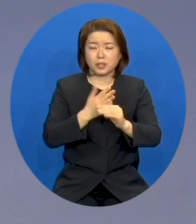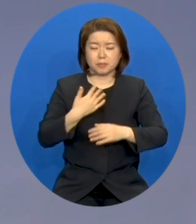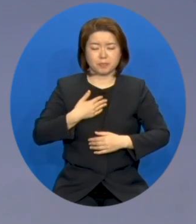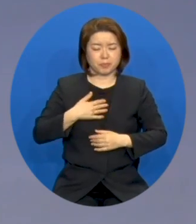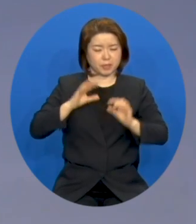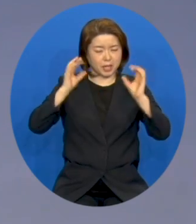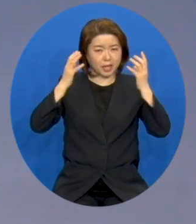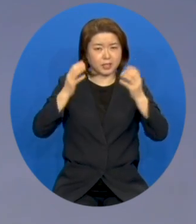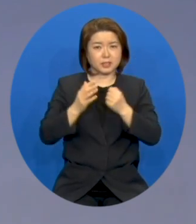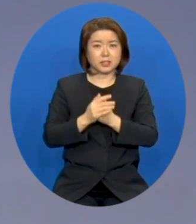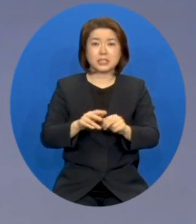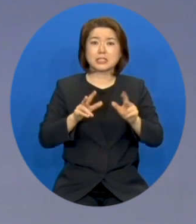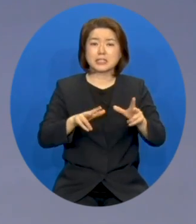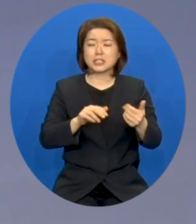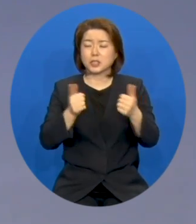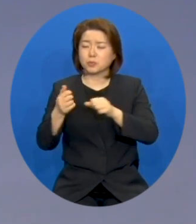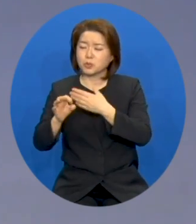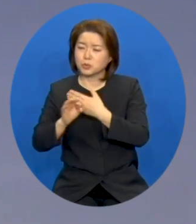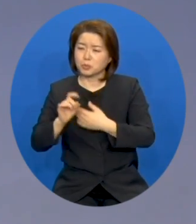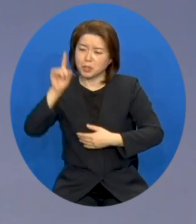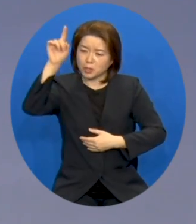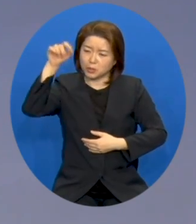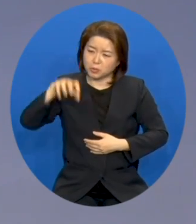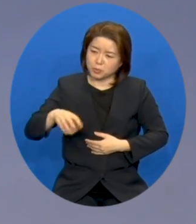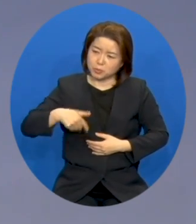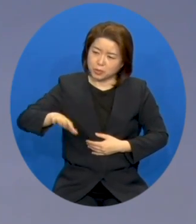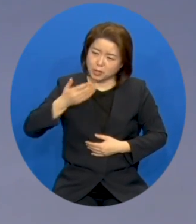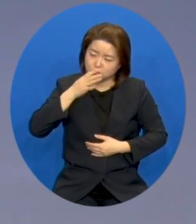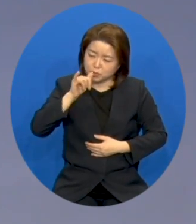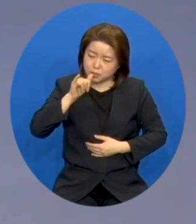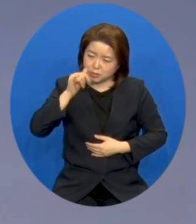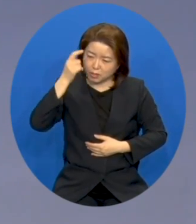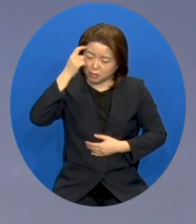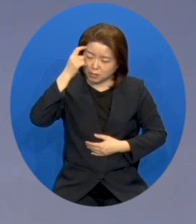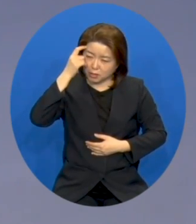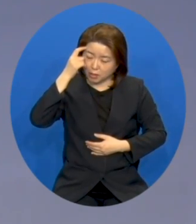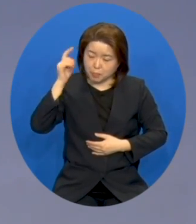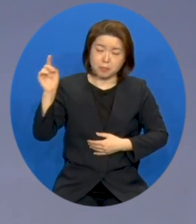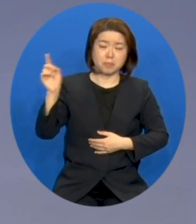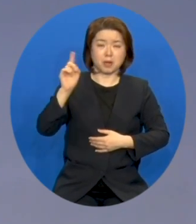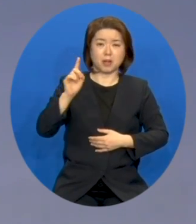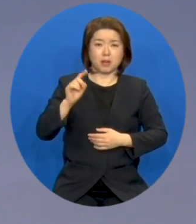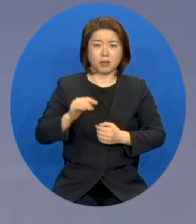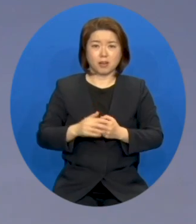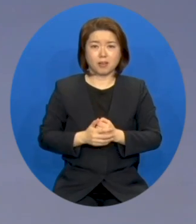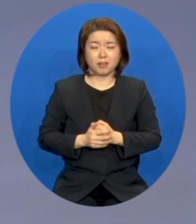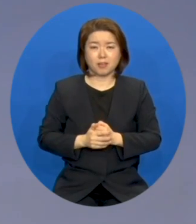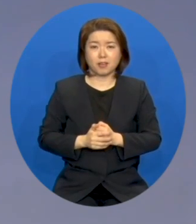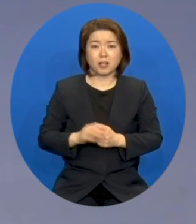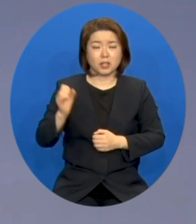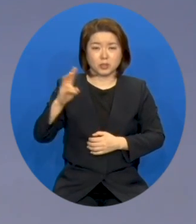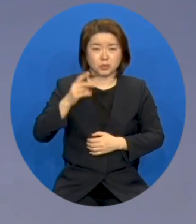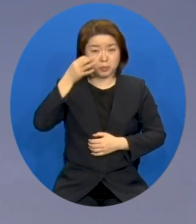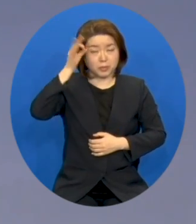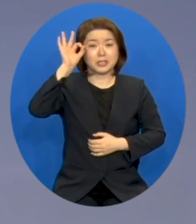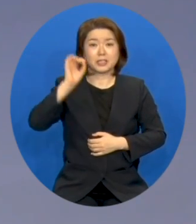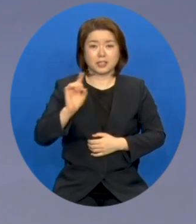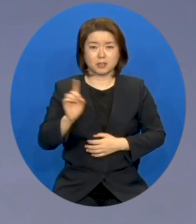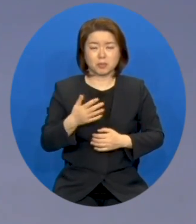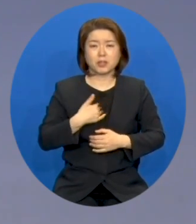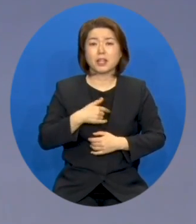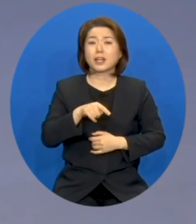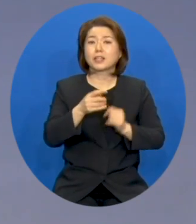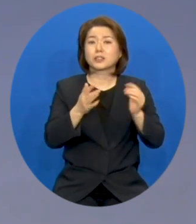아이들이 지금 죽으면 천국 갈 수 있을까? 그 생각이 번득 들더래요. 그러면서 깨닫기를, 내가